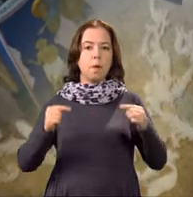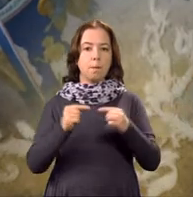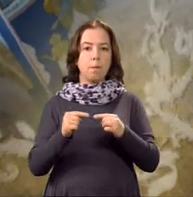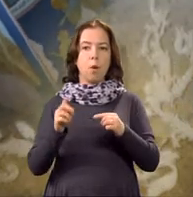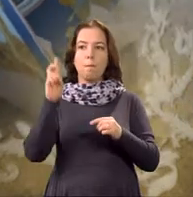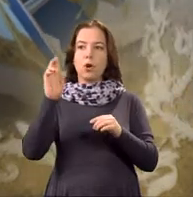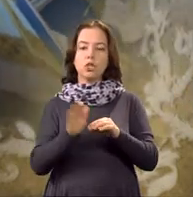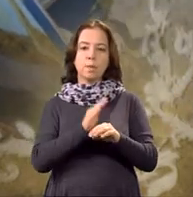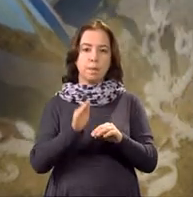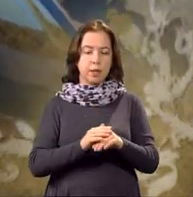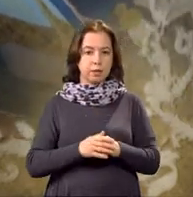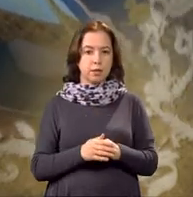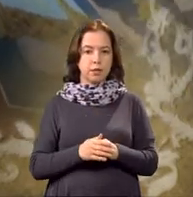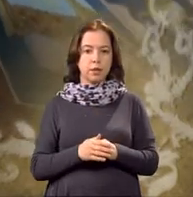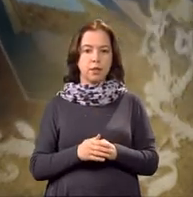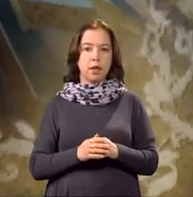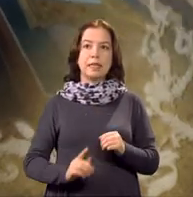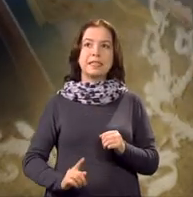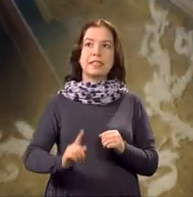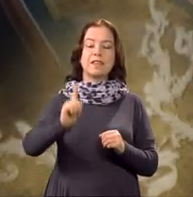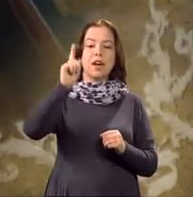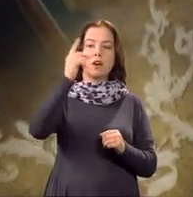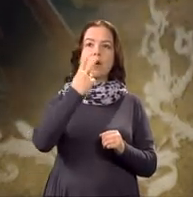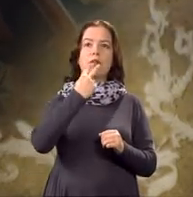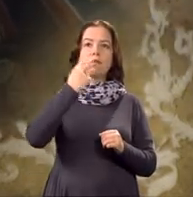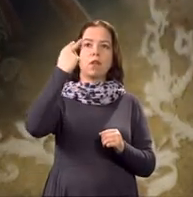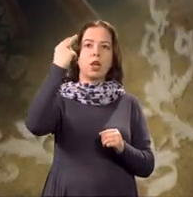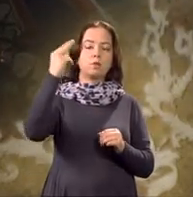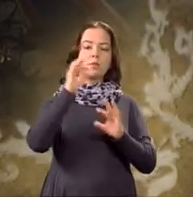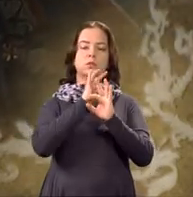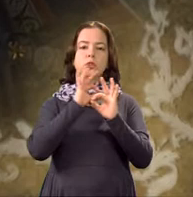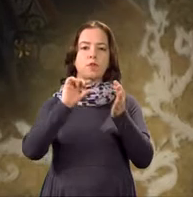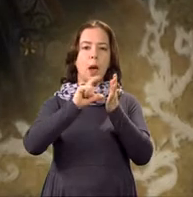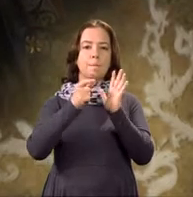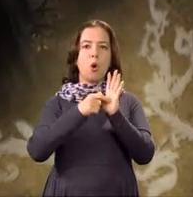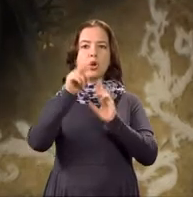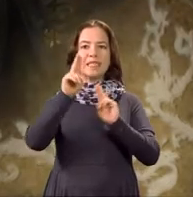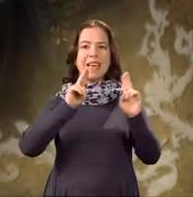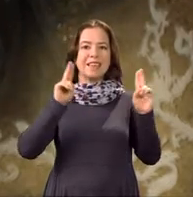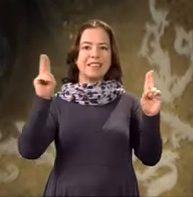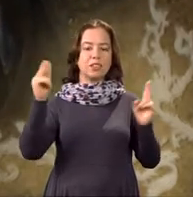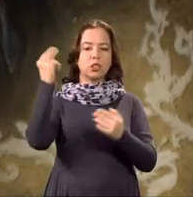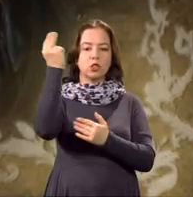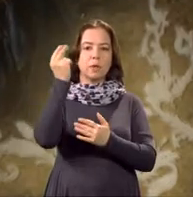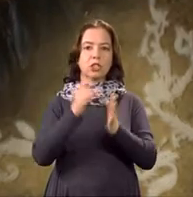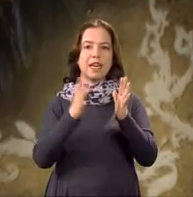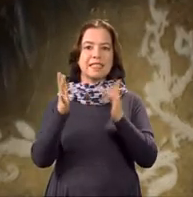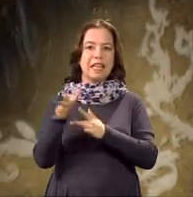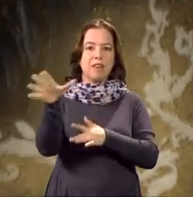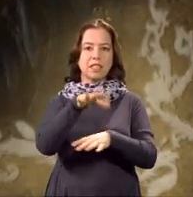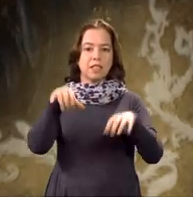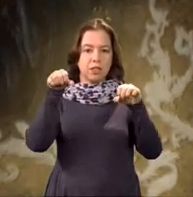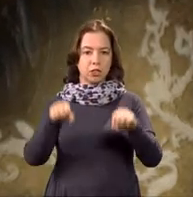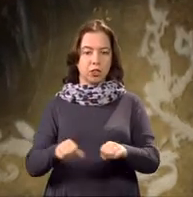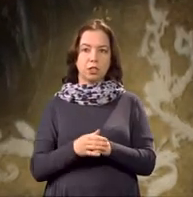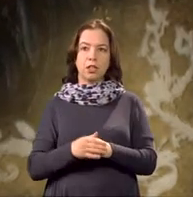Над усім простором церкви піднімається чудове мозаїчне зображення Христа Вседержителя. Його